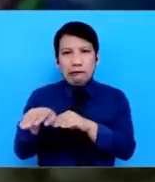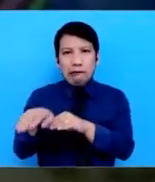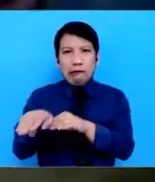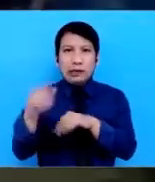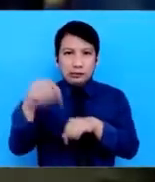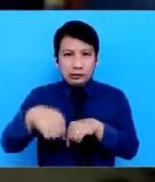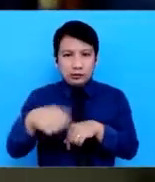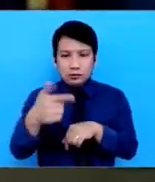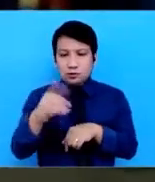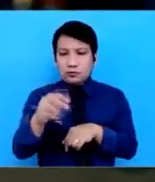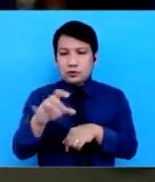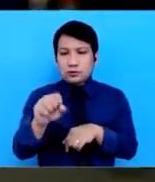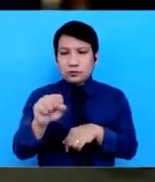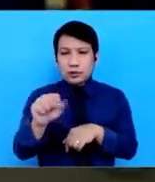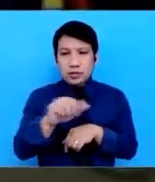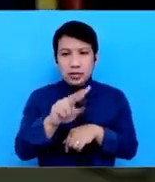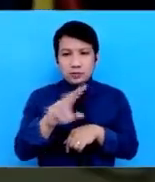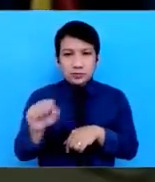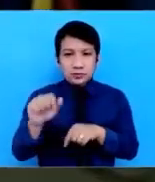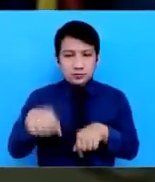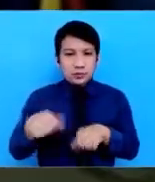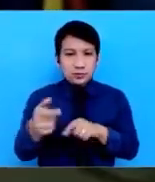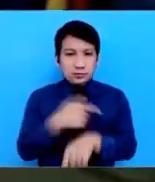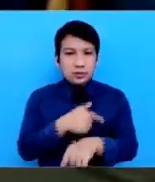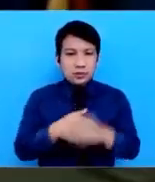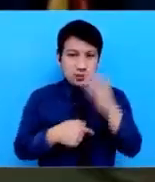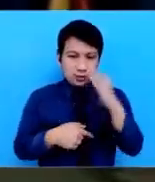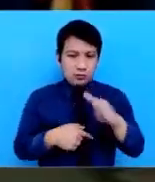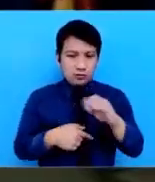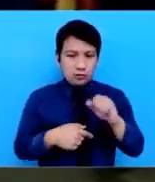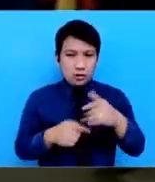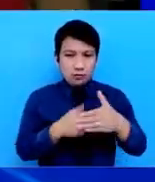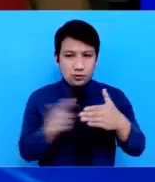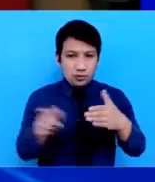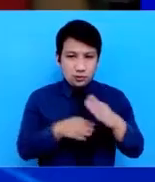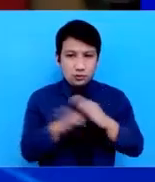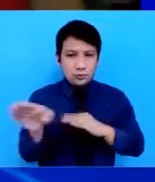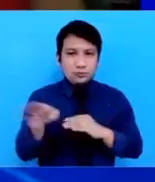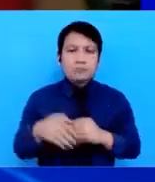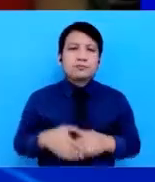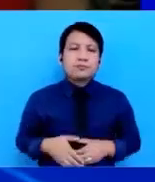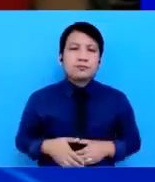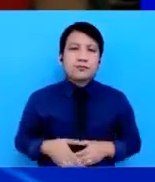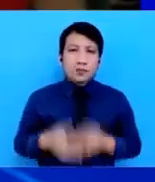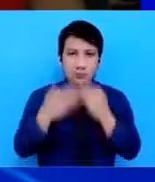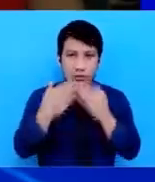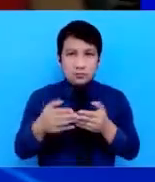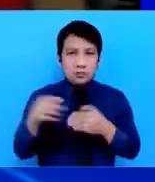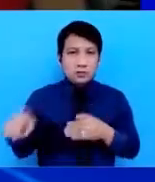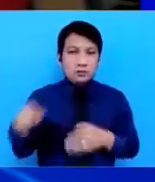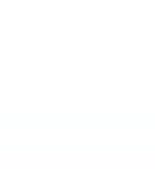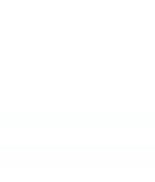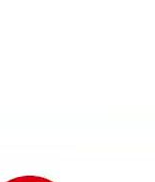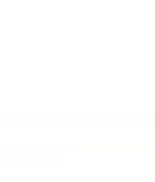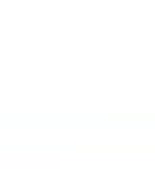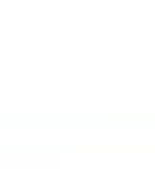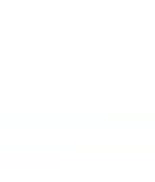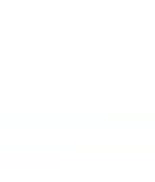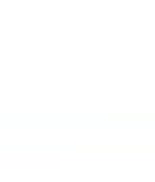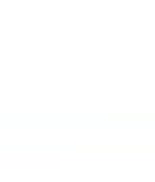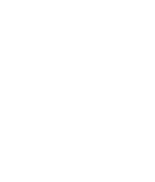Governor F. Halili Avenue pagkalagpas ng Bukawi exit. Cheryl. Maraming salamat, JC Cosico.